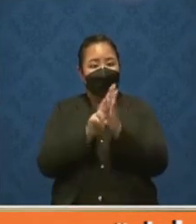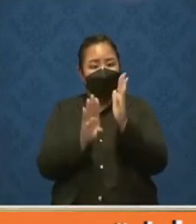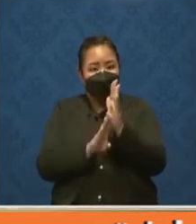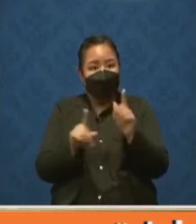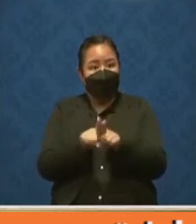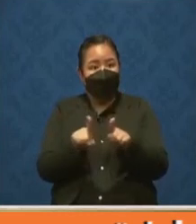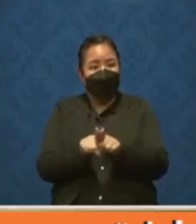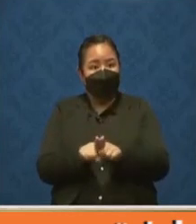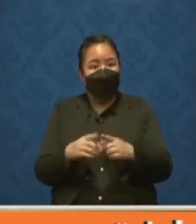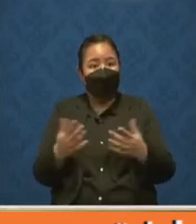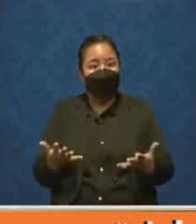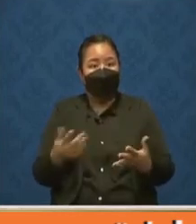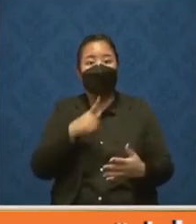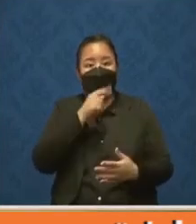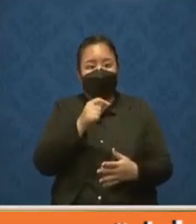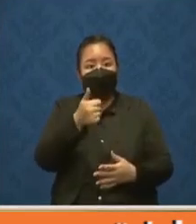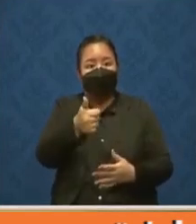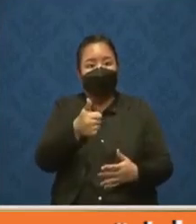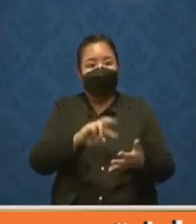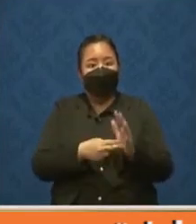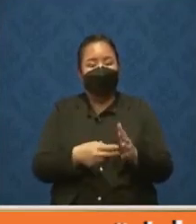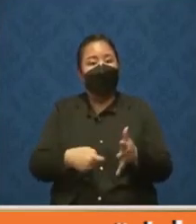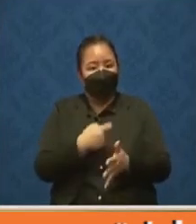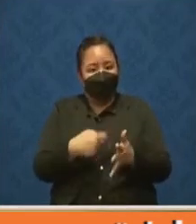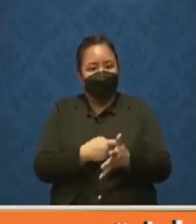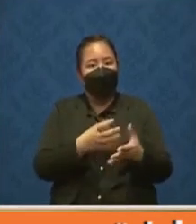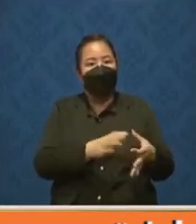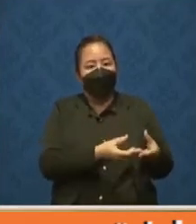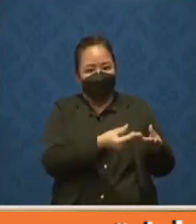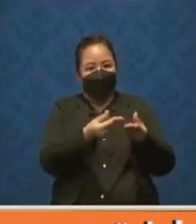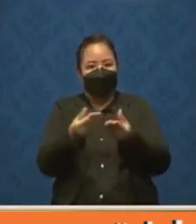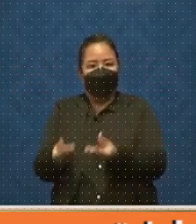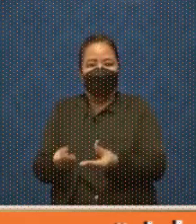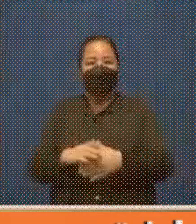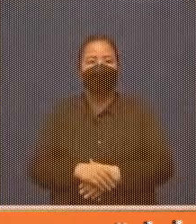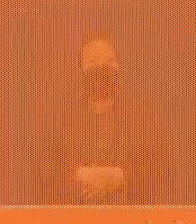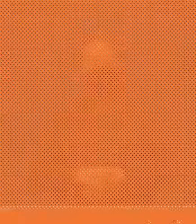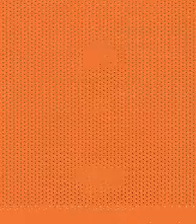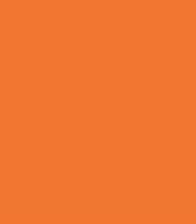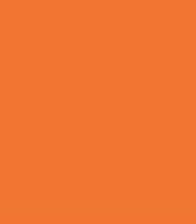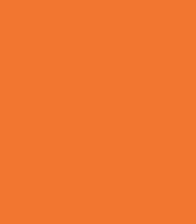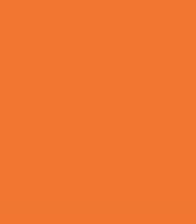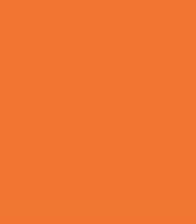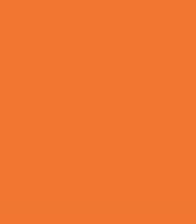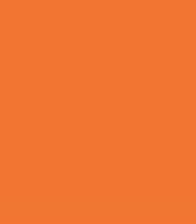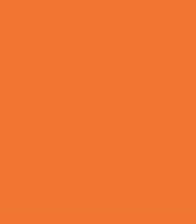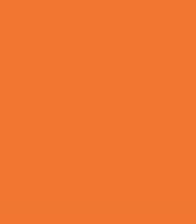ปต่อกันได้ใช่ไหมถ้าท่านตอบแบบนั้นได้มันก็จะเป็นเหตุผลประกอบการลงมติของผมครับขอบคุณท่านสั้น